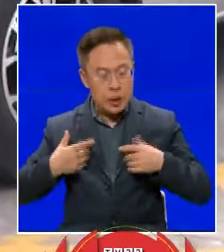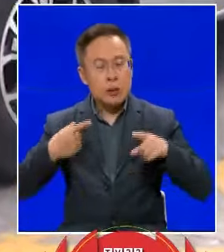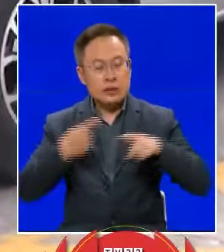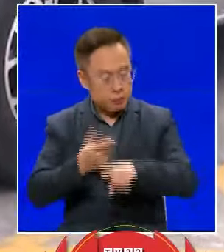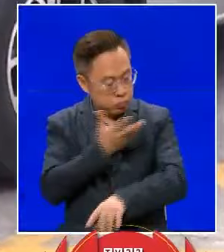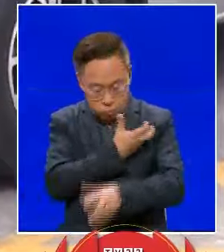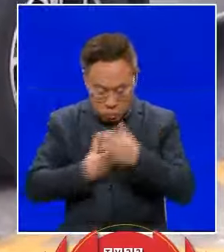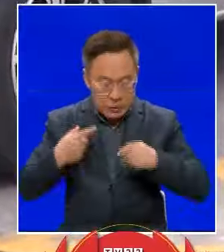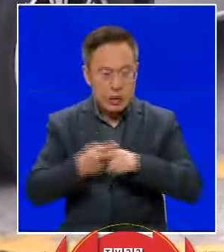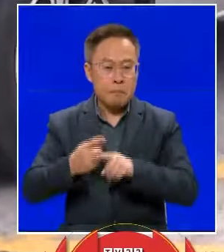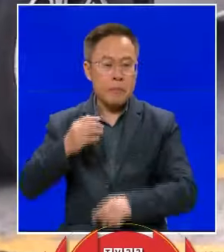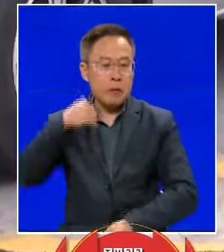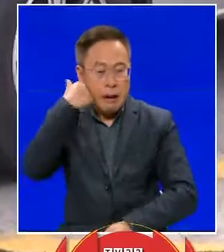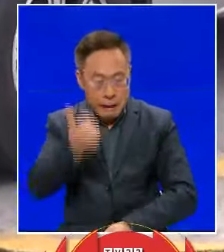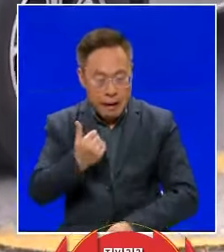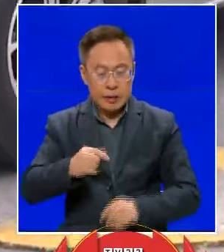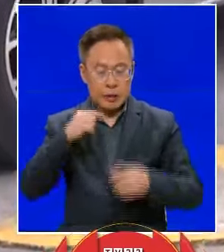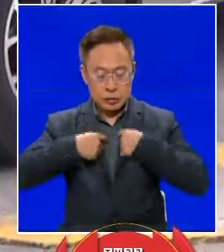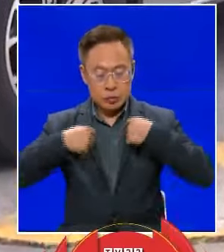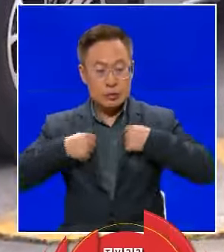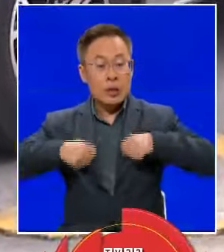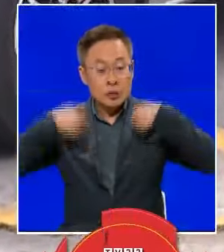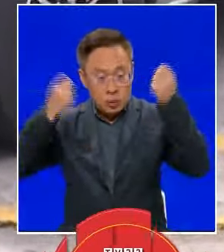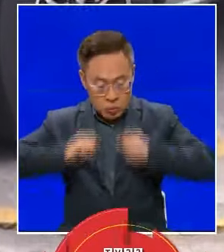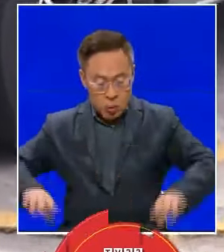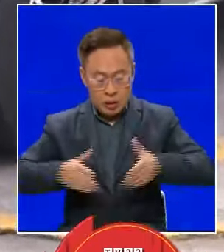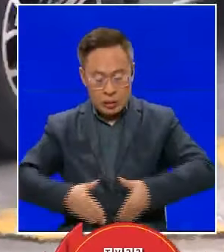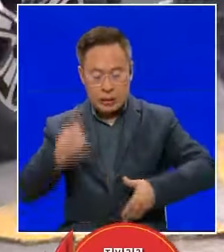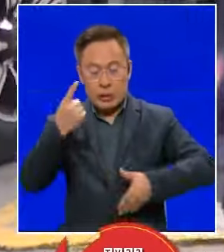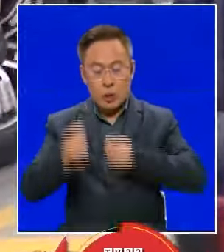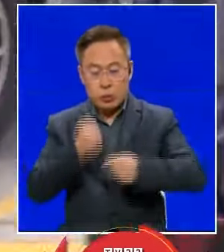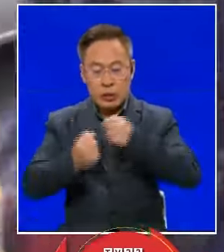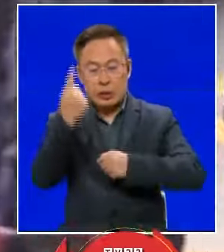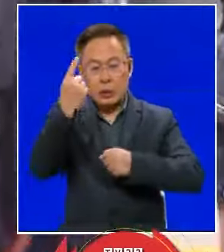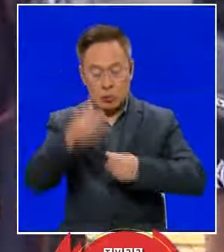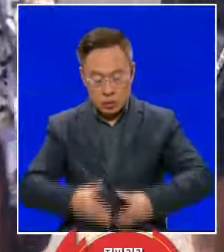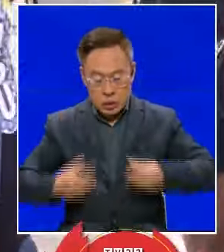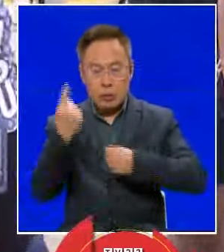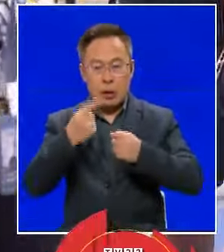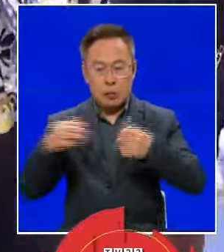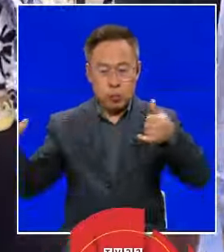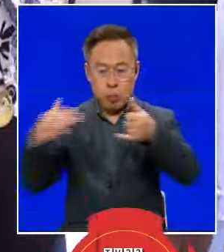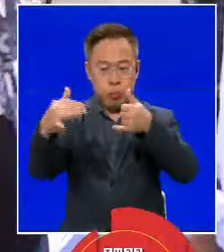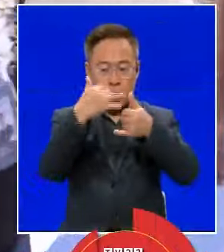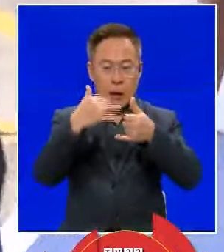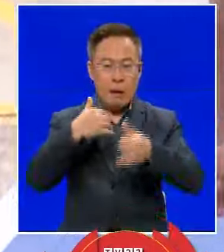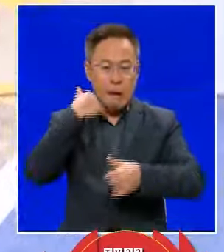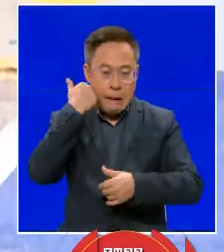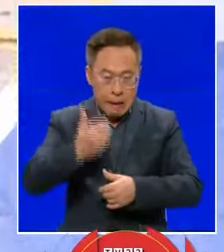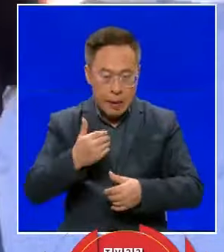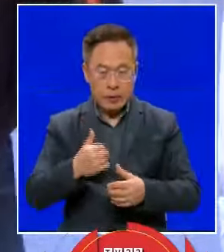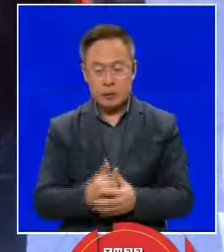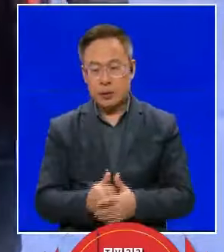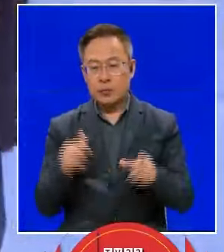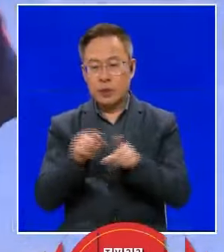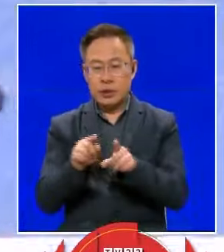แล้วยังต้องอับอายนะครับที่ถูกแก้ผ้าเหลือแต่ตัวออกมาจากโรงพยาบาลเพื่อขอความช่วยเหลือจากพลเมืองดีครับพร้อมกับย